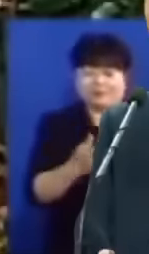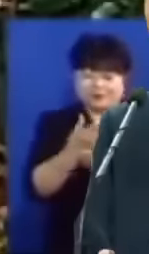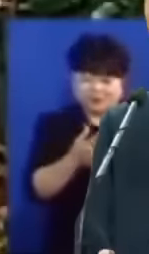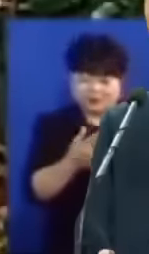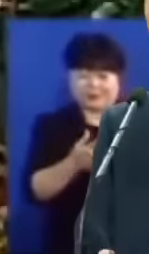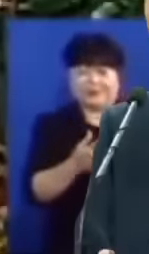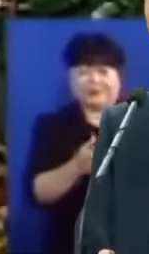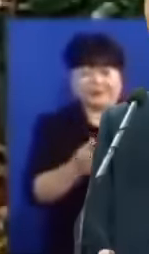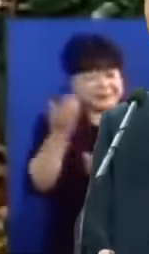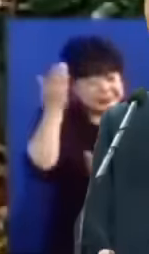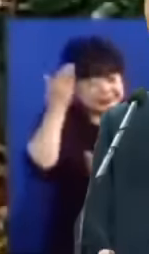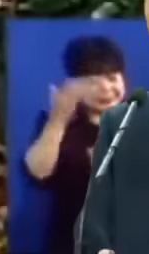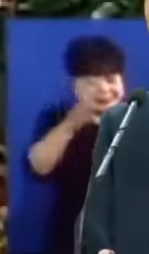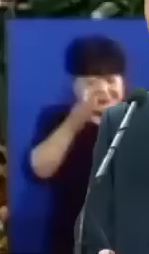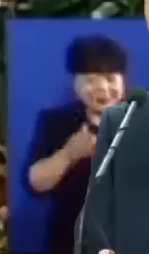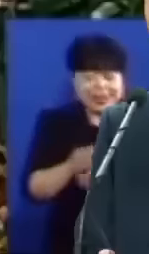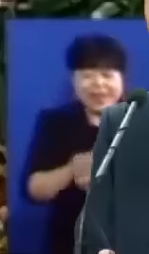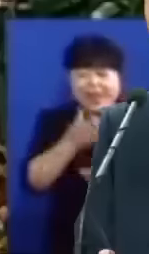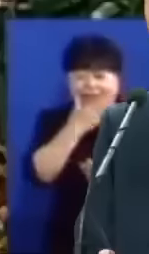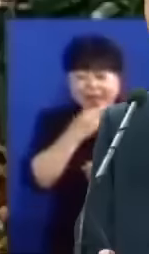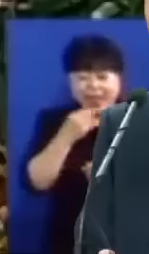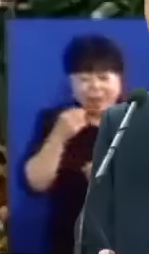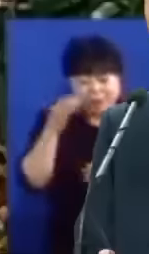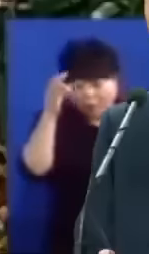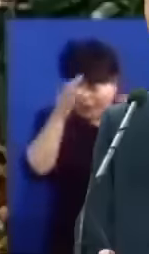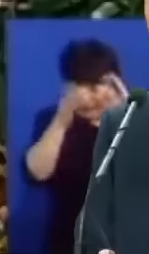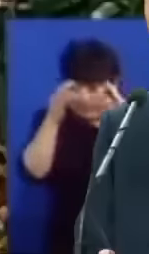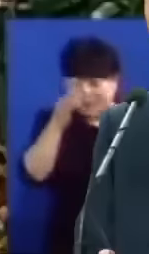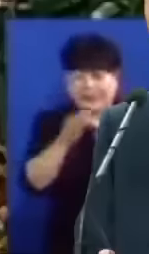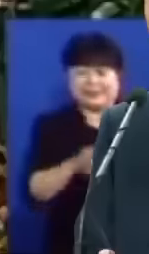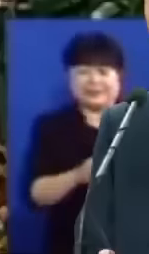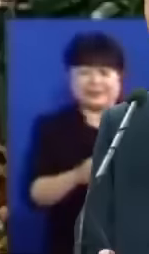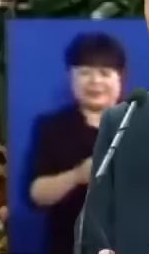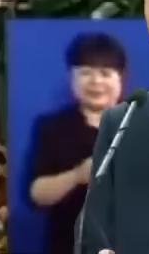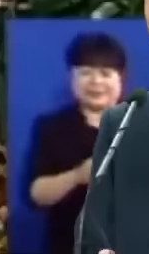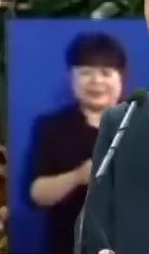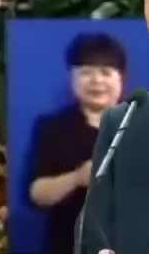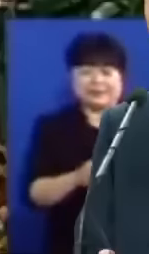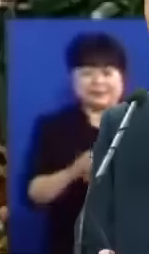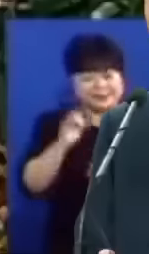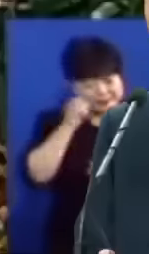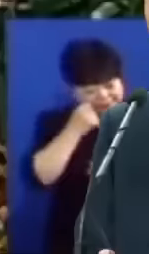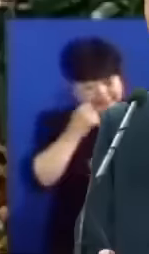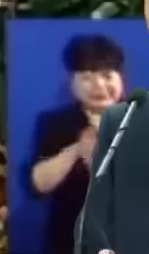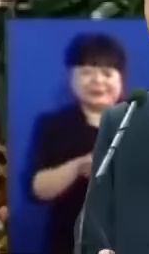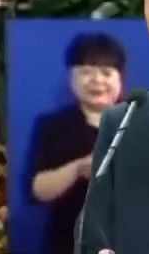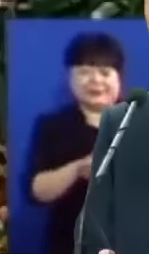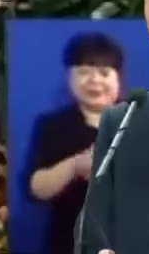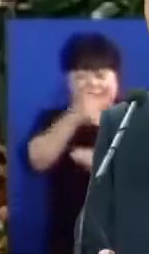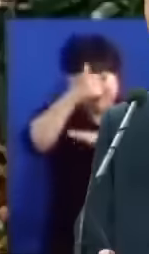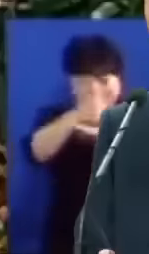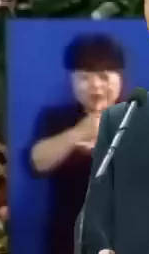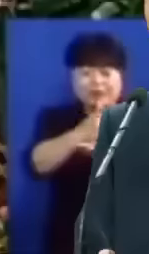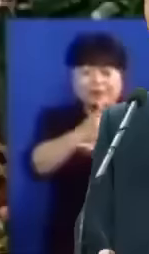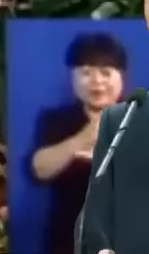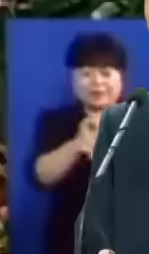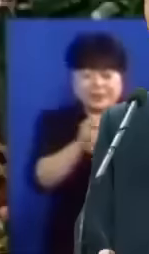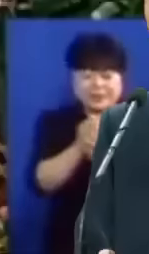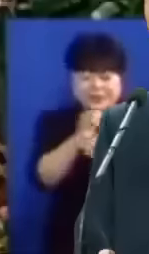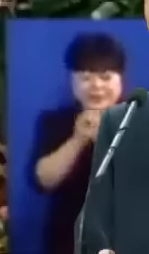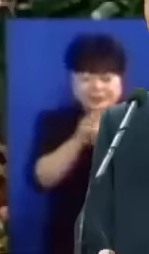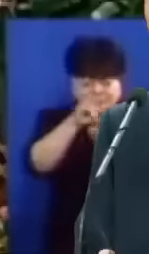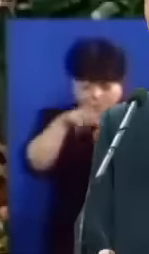그리고 지식을 통해 행복을 추구하려 했지만 추상적인 것뿐이었습니다. 결국 그는 성경을